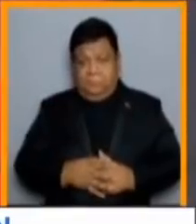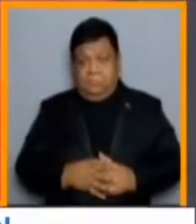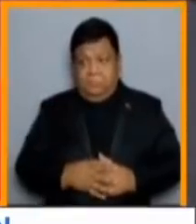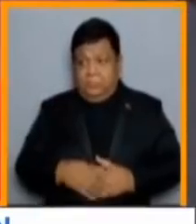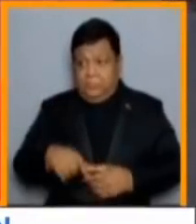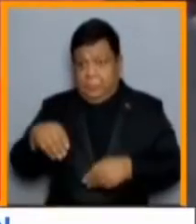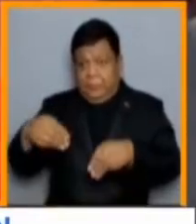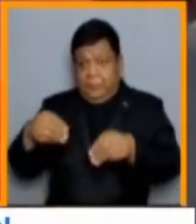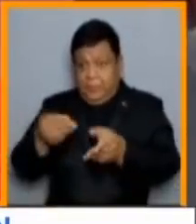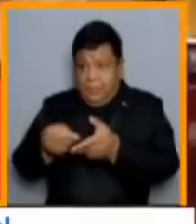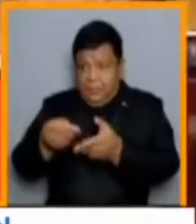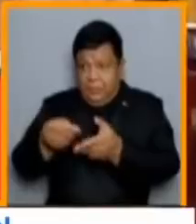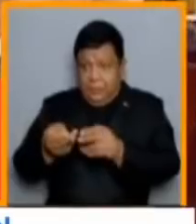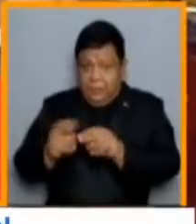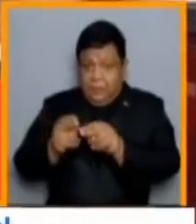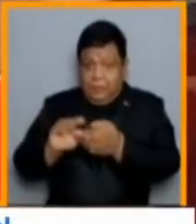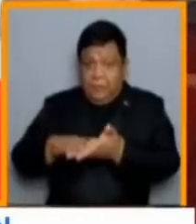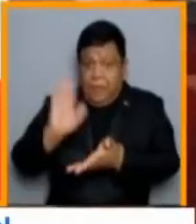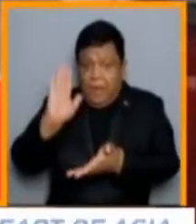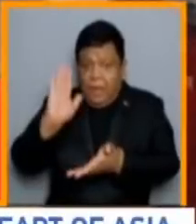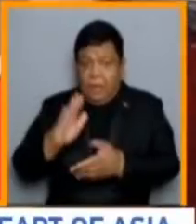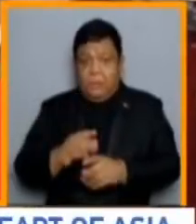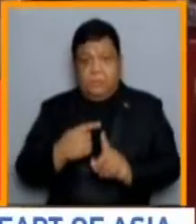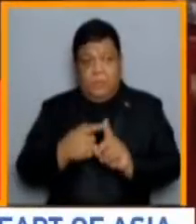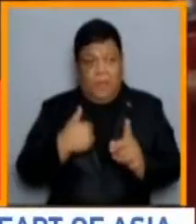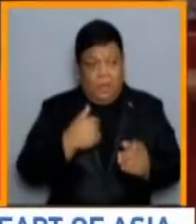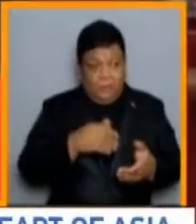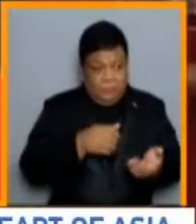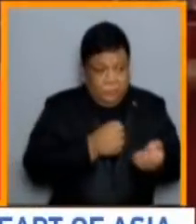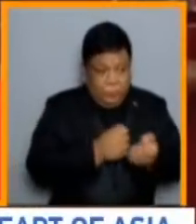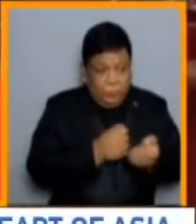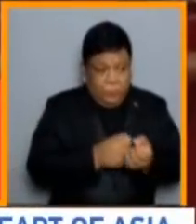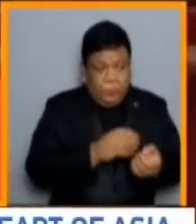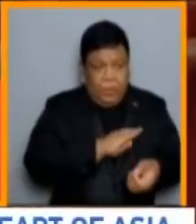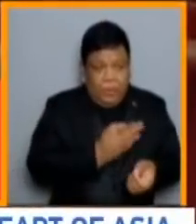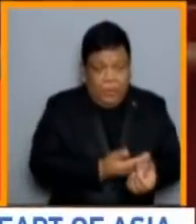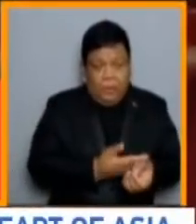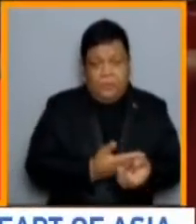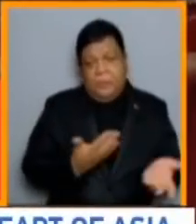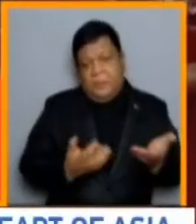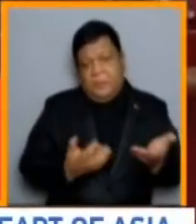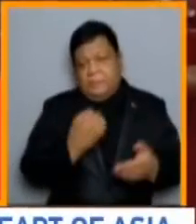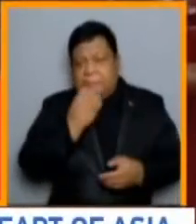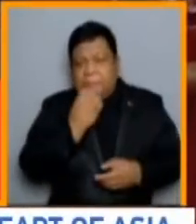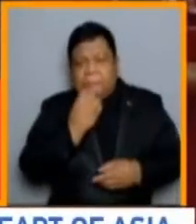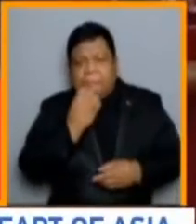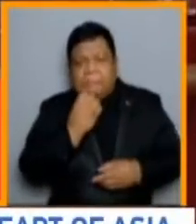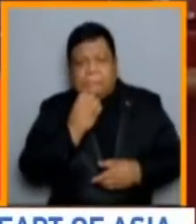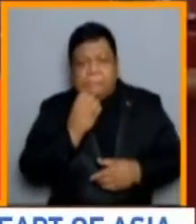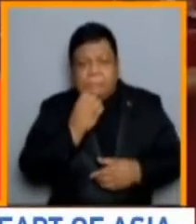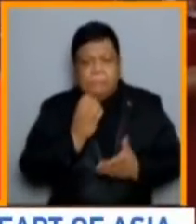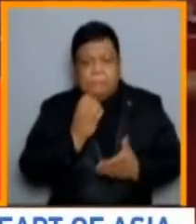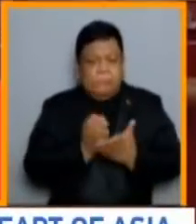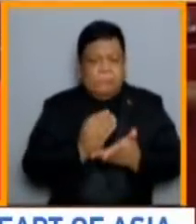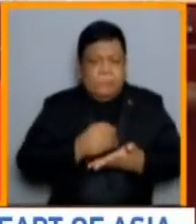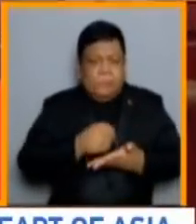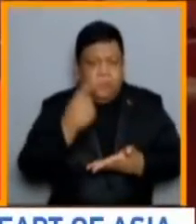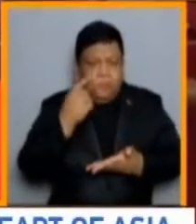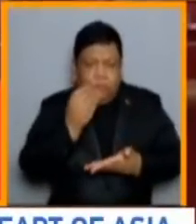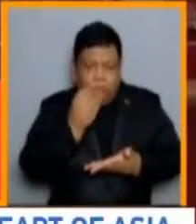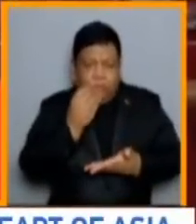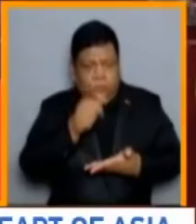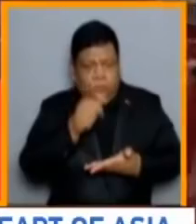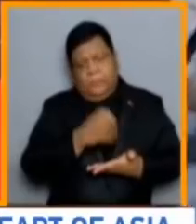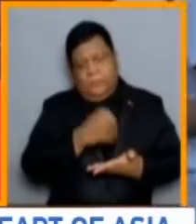Tapos may nag-aaral pang anak. Titipid na lang. Ano na lang ng yung budget na lang para sa pagkain. Yun na lang, tinitipid ko. Paano